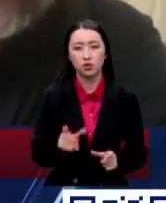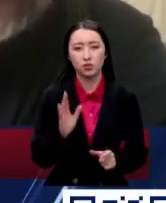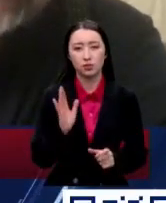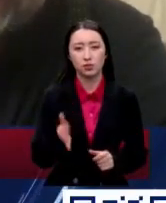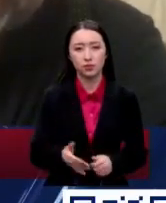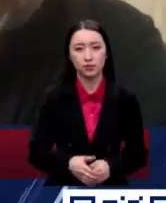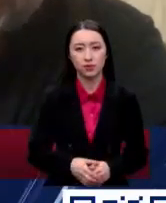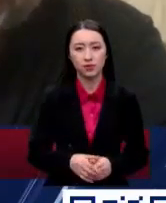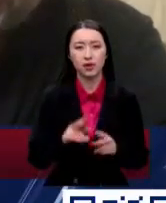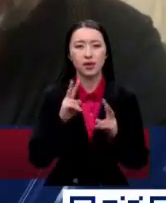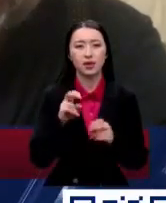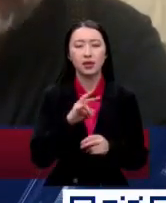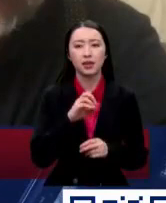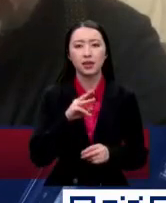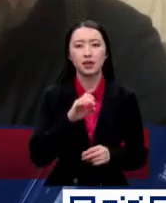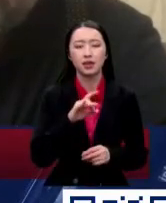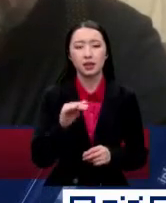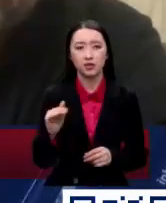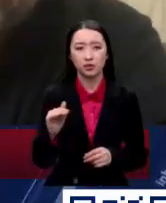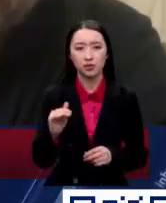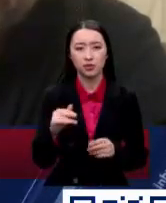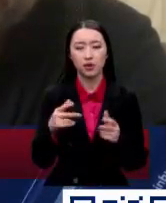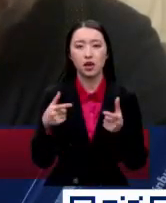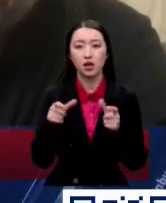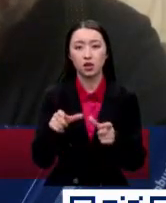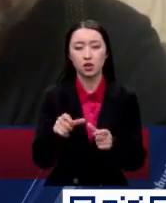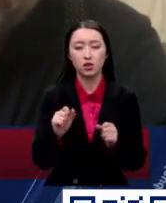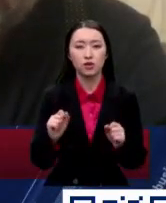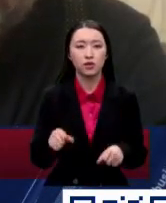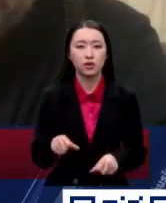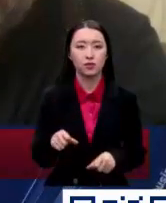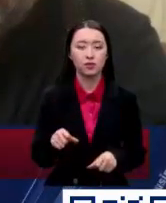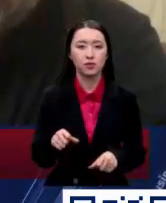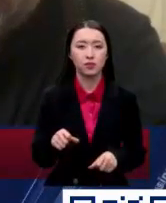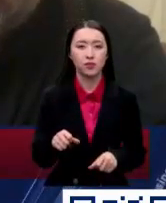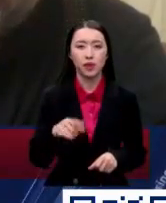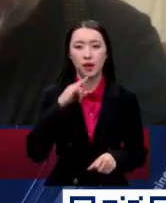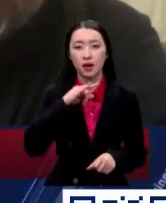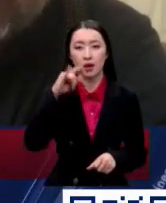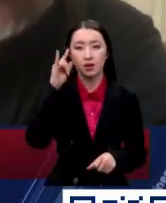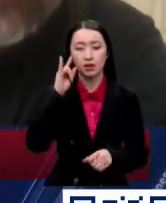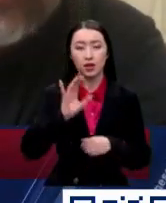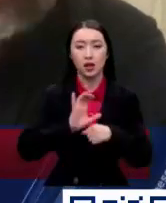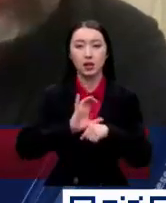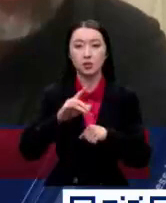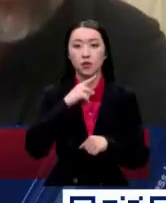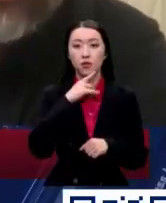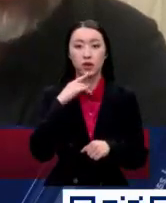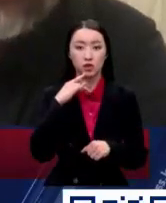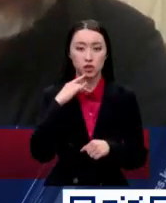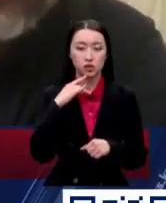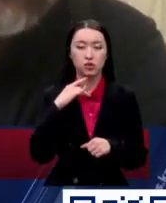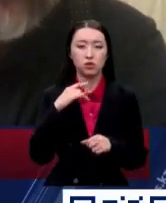что называется нетарифные ограничения, да, и возможности казахстанского экспорта в Россию